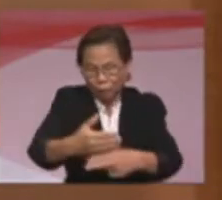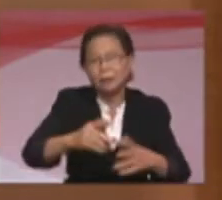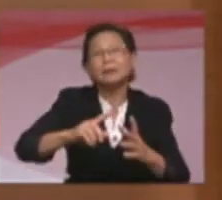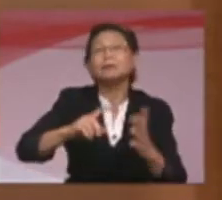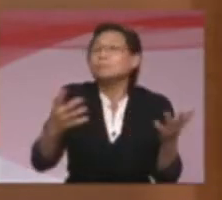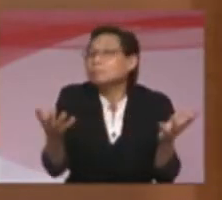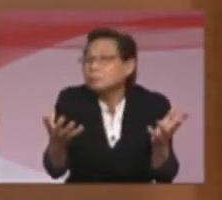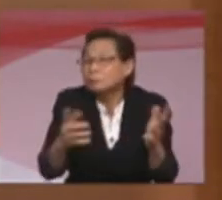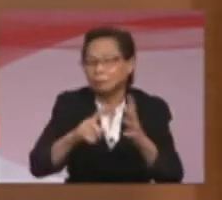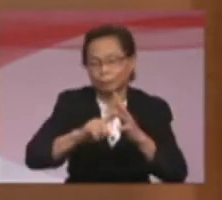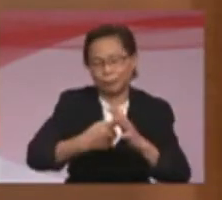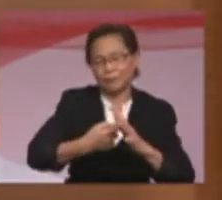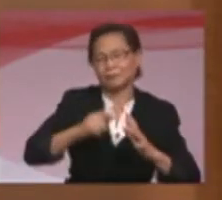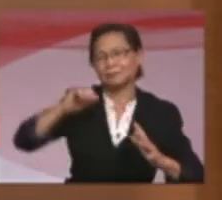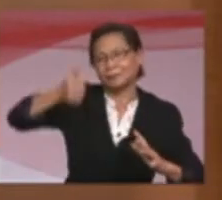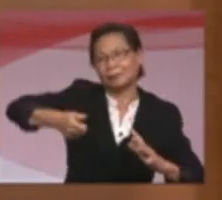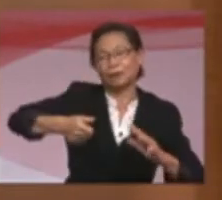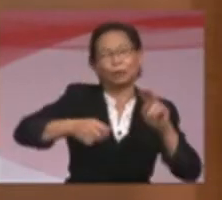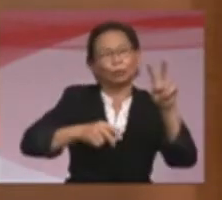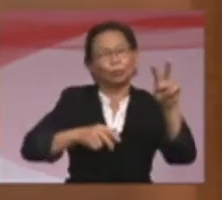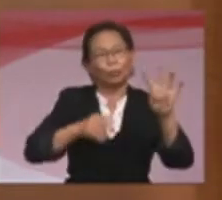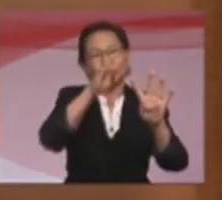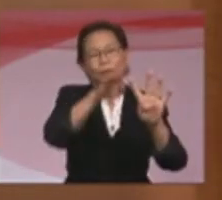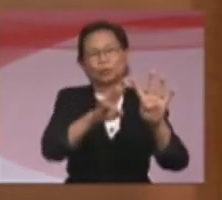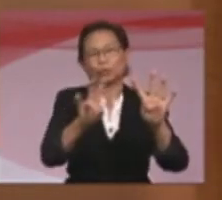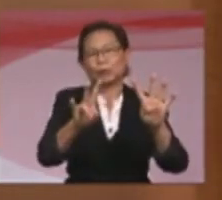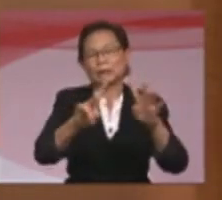besok pada 24 Julai.